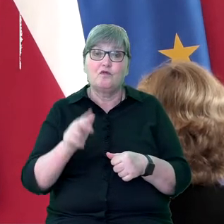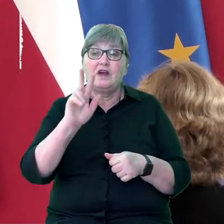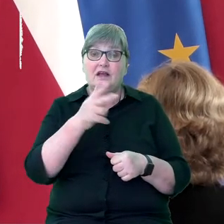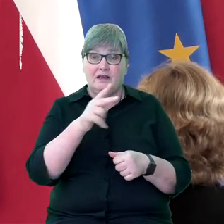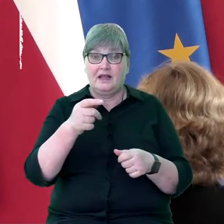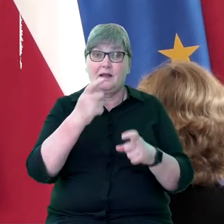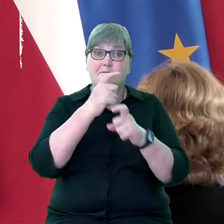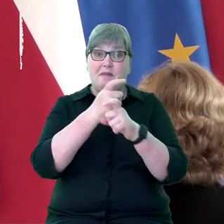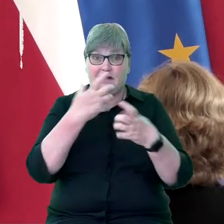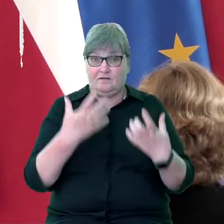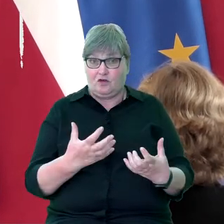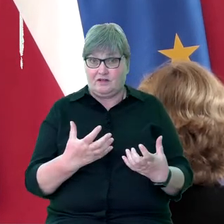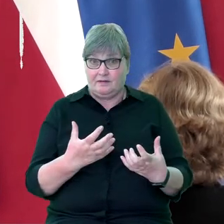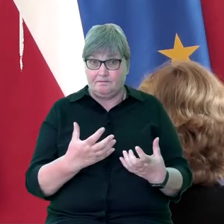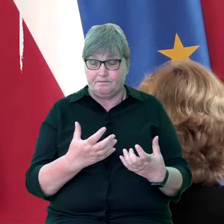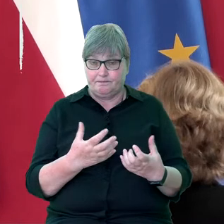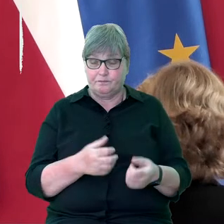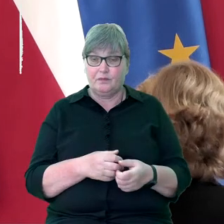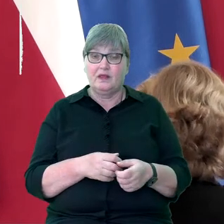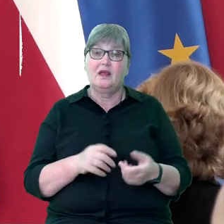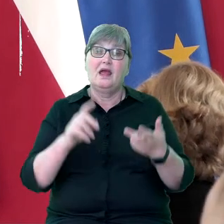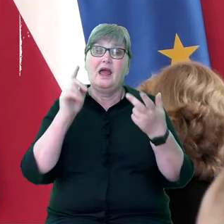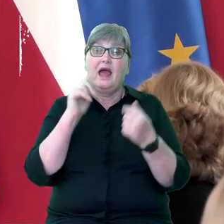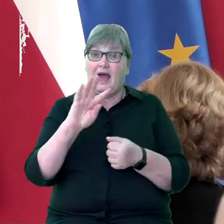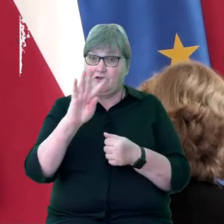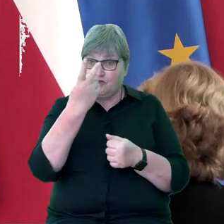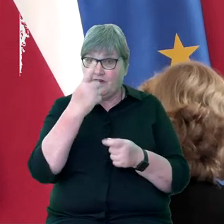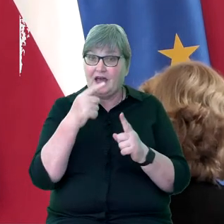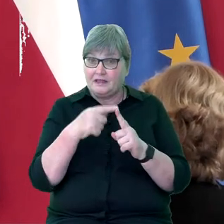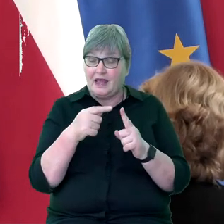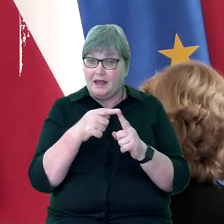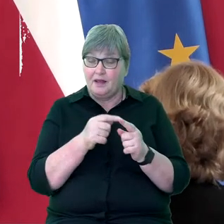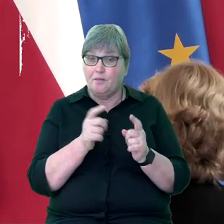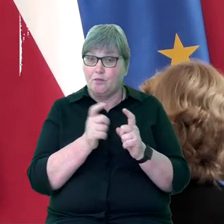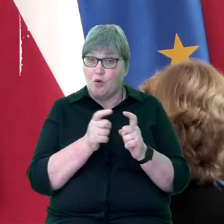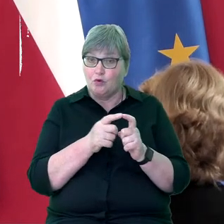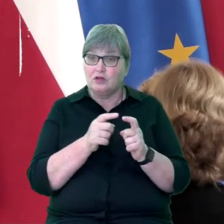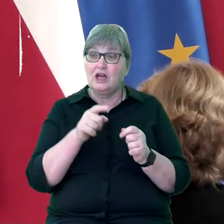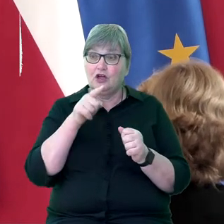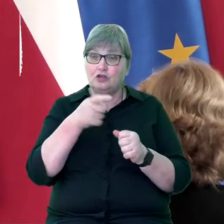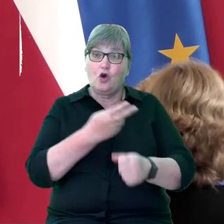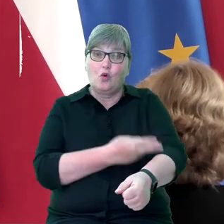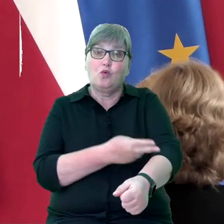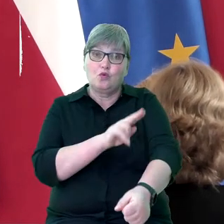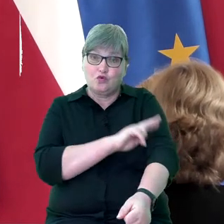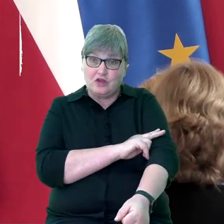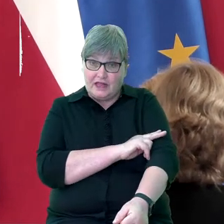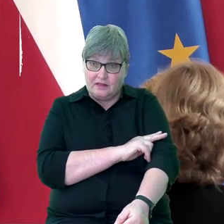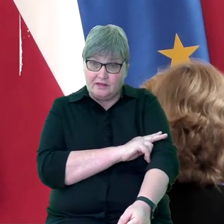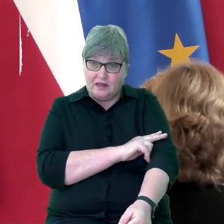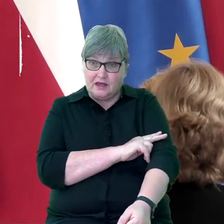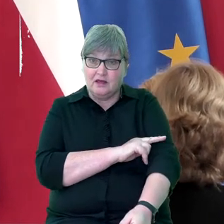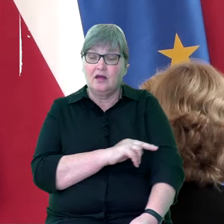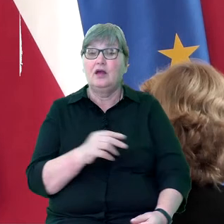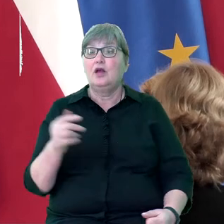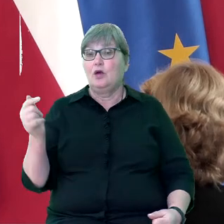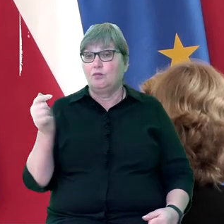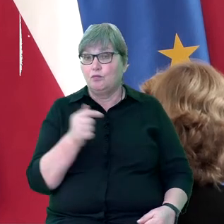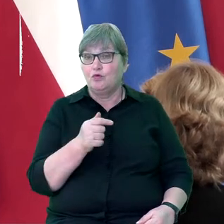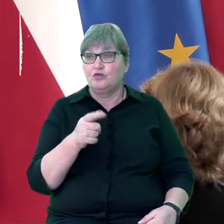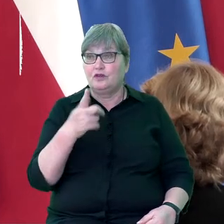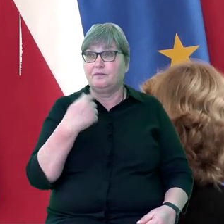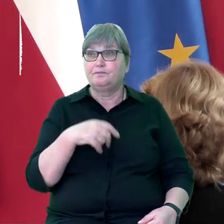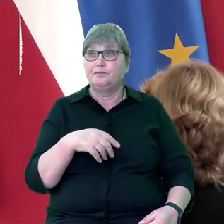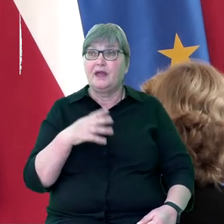Czwartym elementem, który przyświecał twórcom ustawy, to urzędnik miał podlegać specjalnej władzy służbowej o